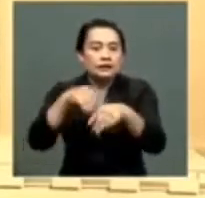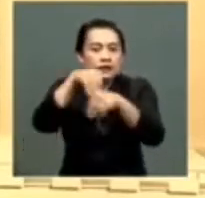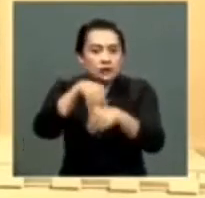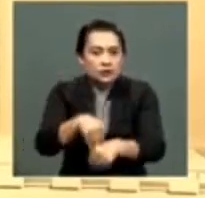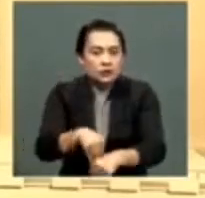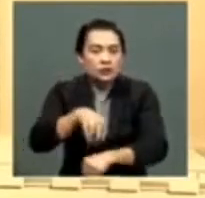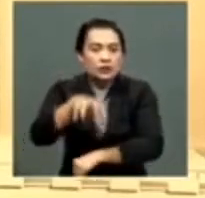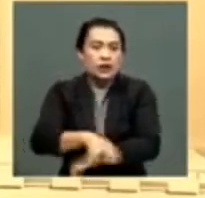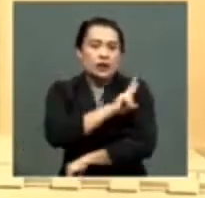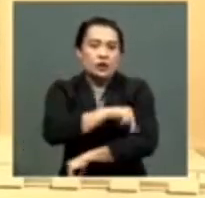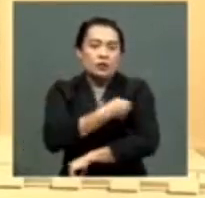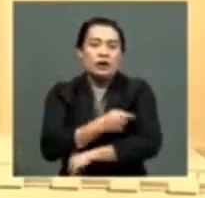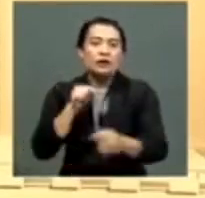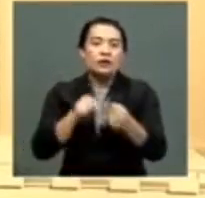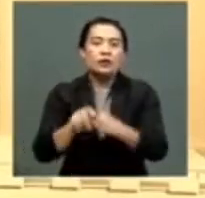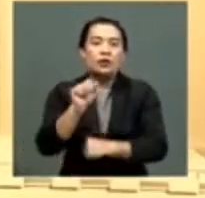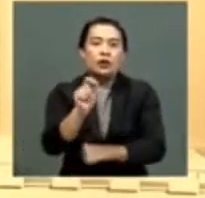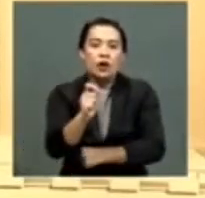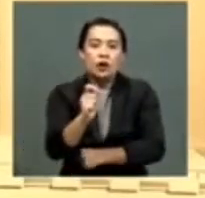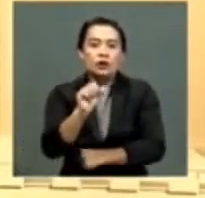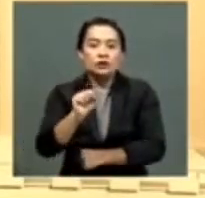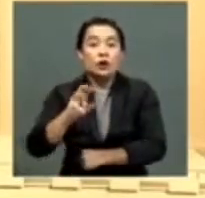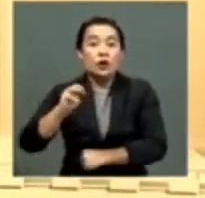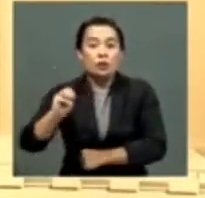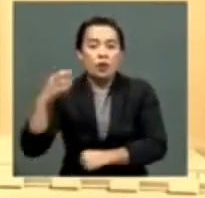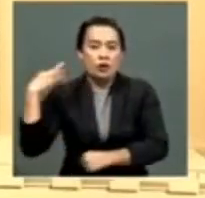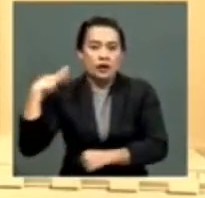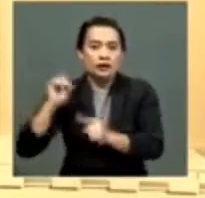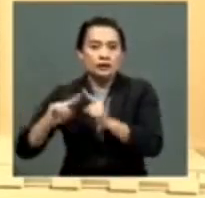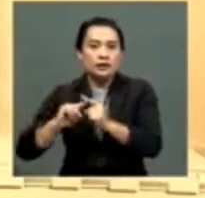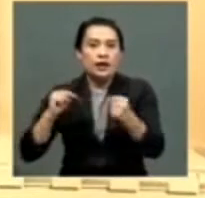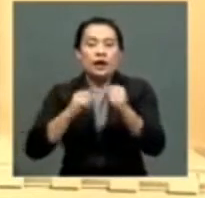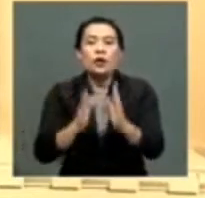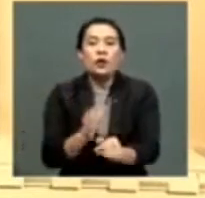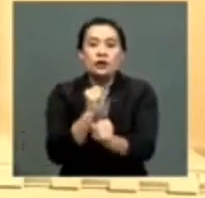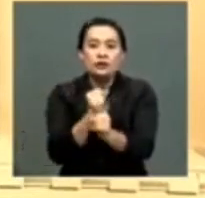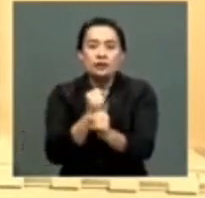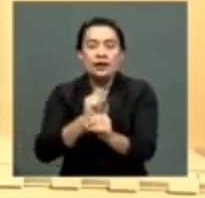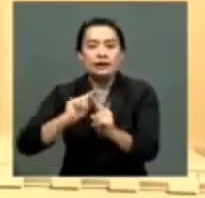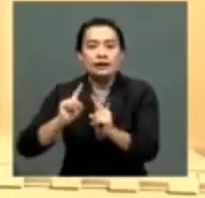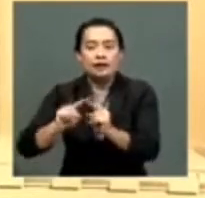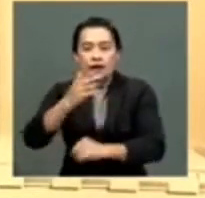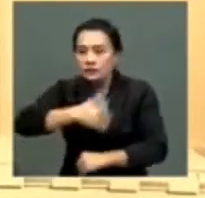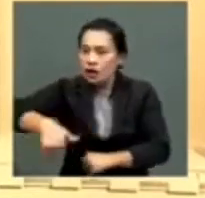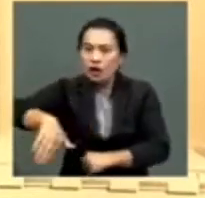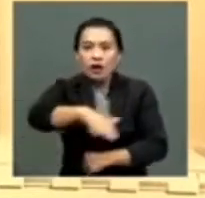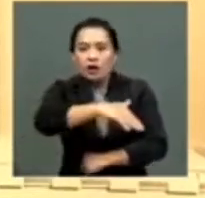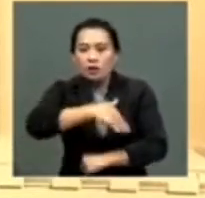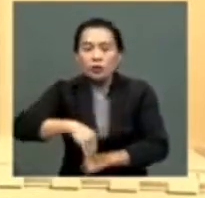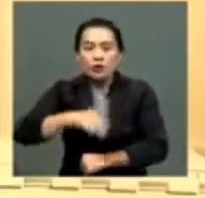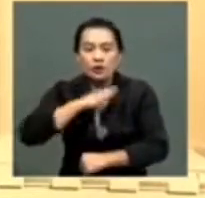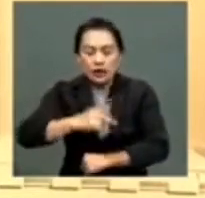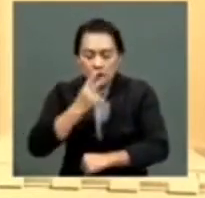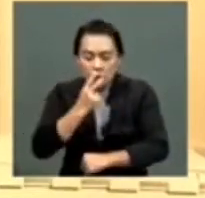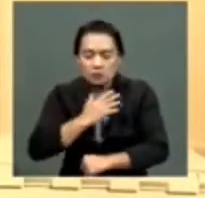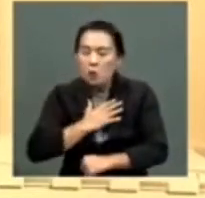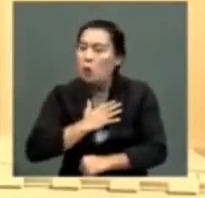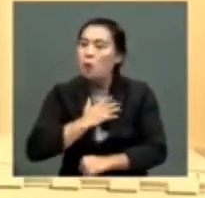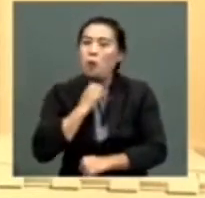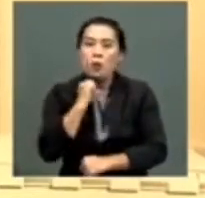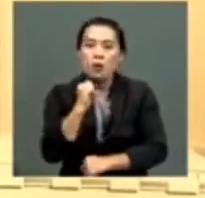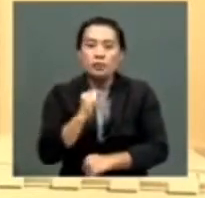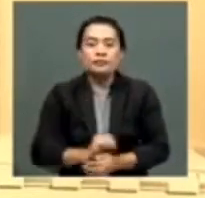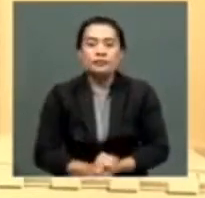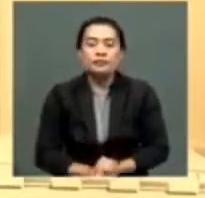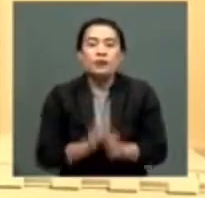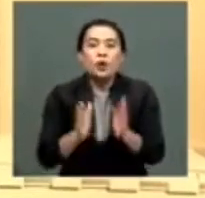าบาลอสมทั่วประเทศรวมถึงบุคลากรในภาคส่วนอื่นๆอีกมากมายที่เกี่ยวข้องแม้กระทั่งพนัก